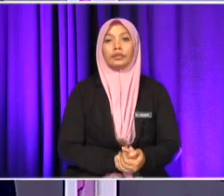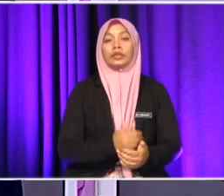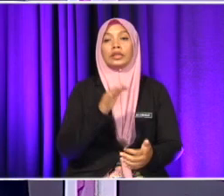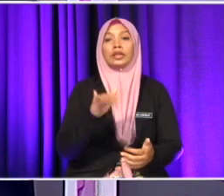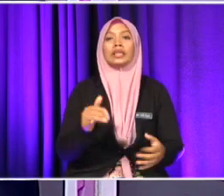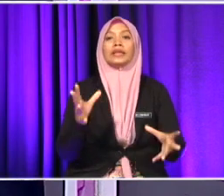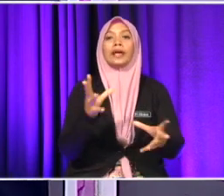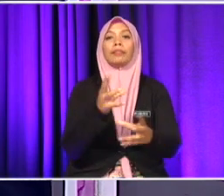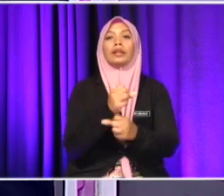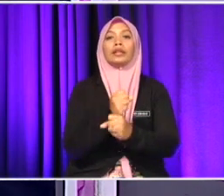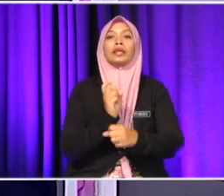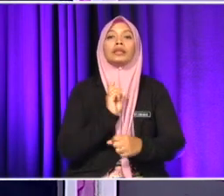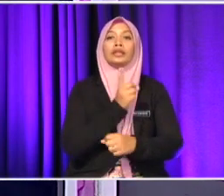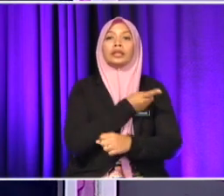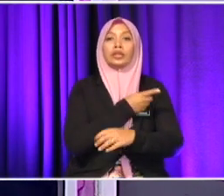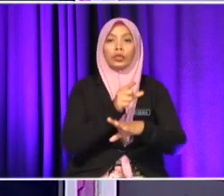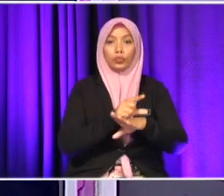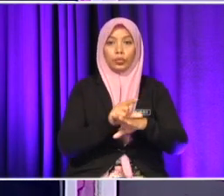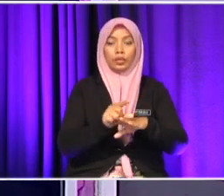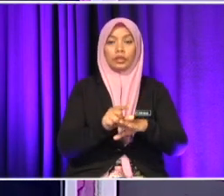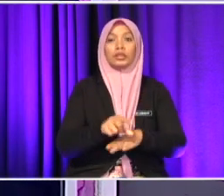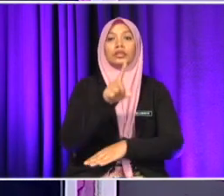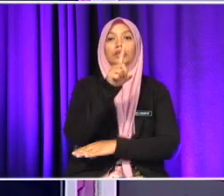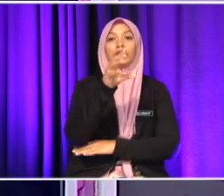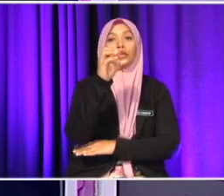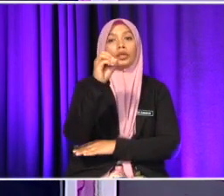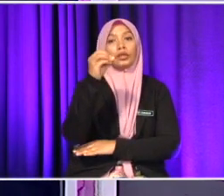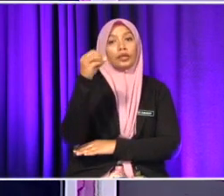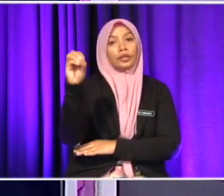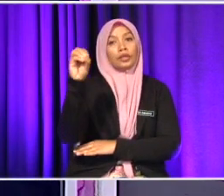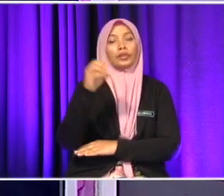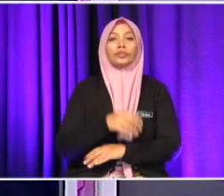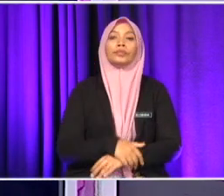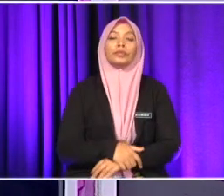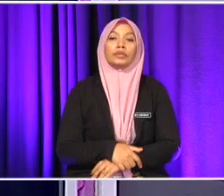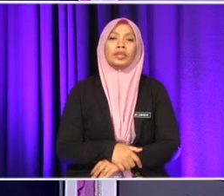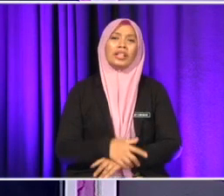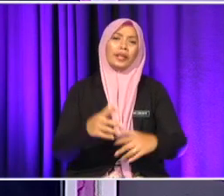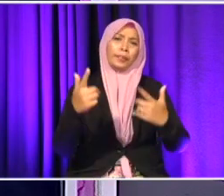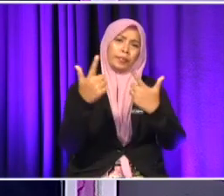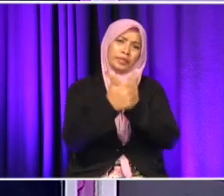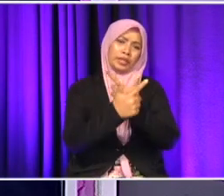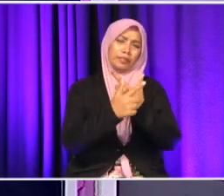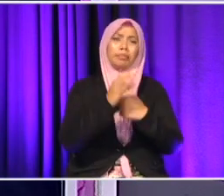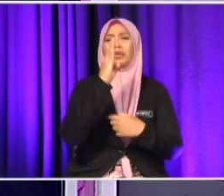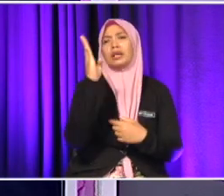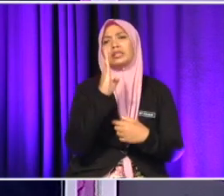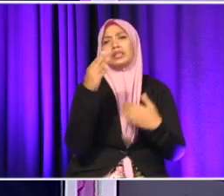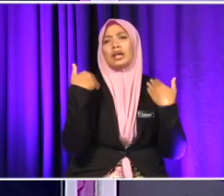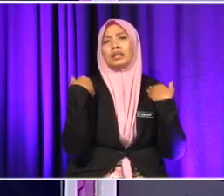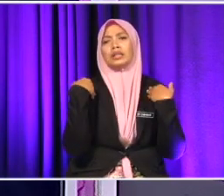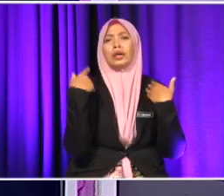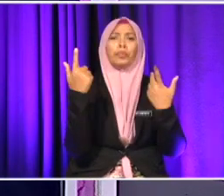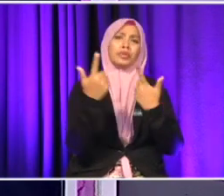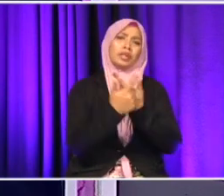oleh namanya kita menggunakan biasanya 100-100 sudah dan tapi kita ada pesaing kita hadir pesaing-pesai yang lain yang